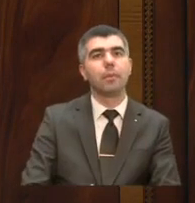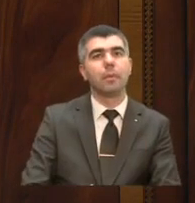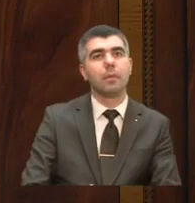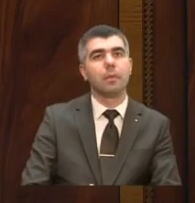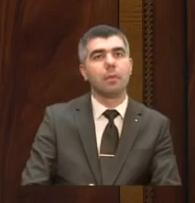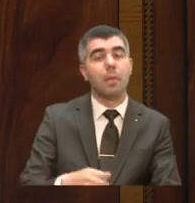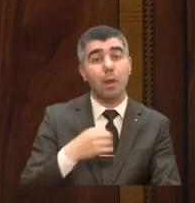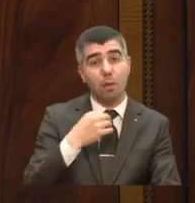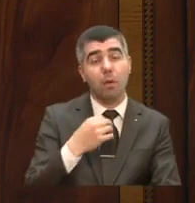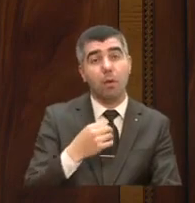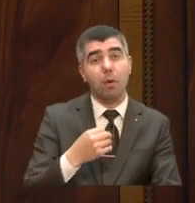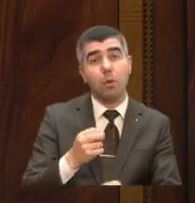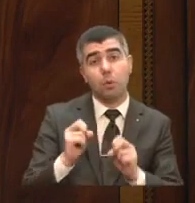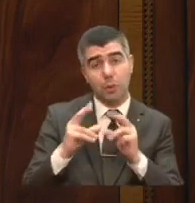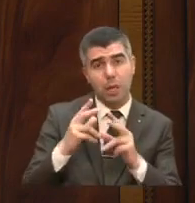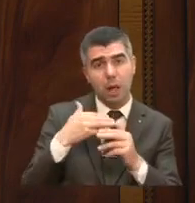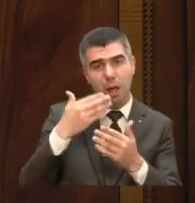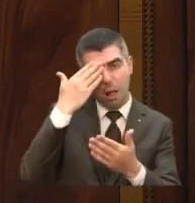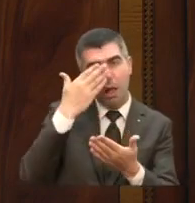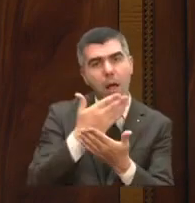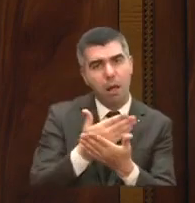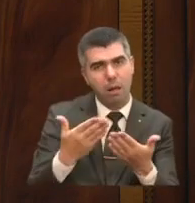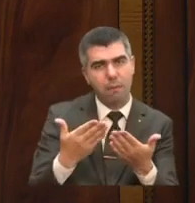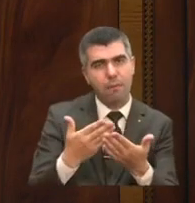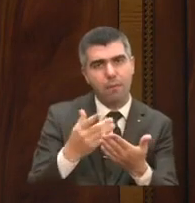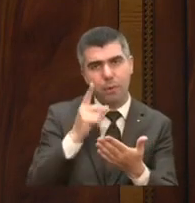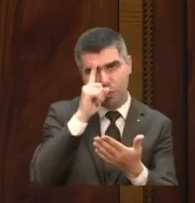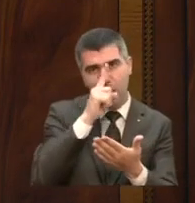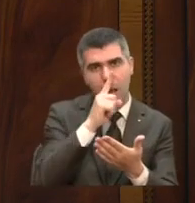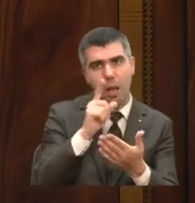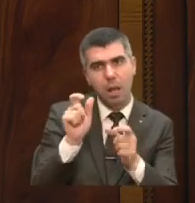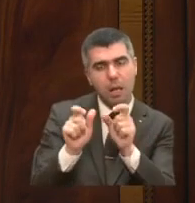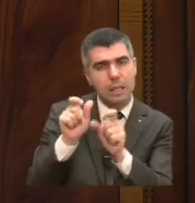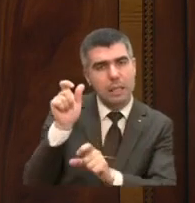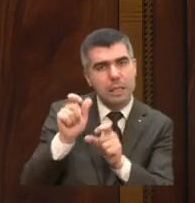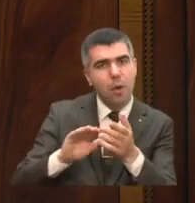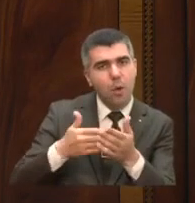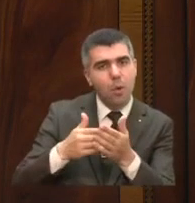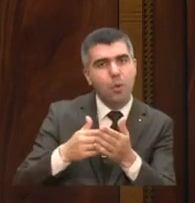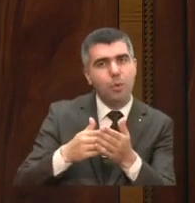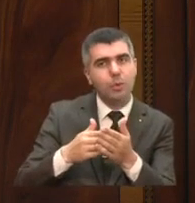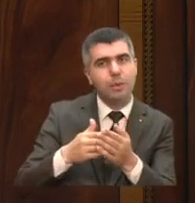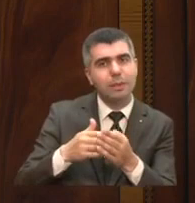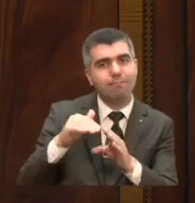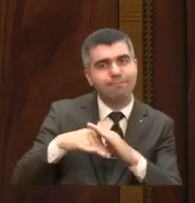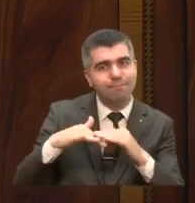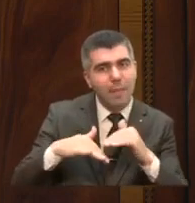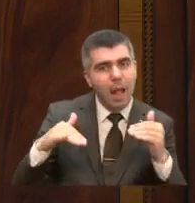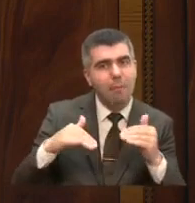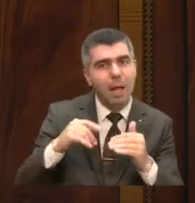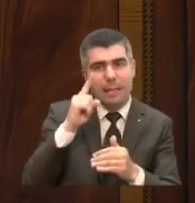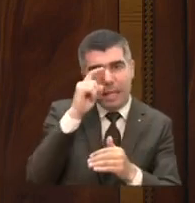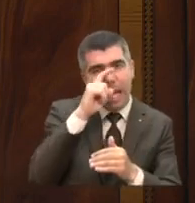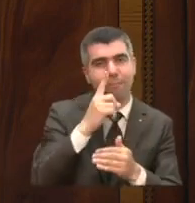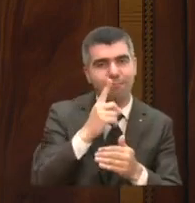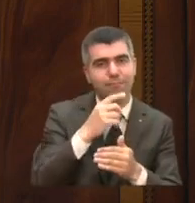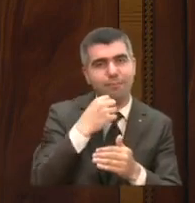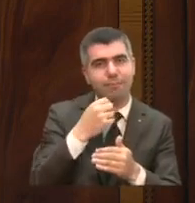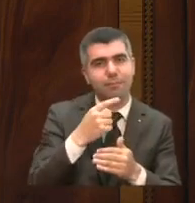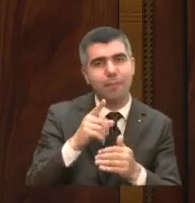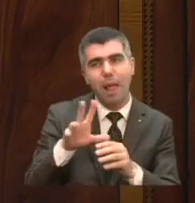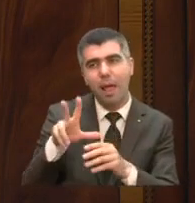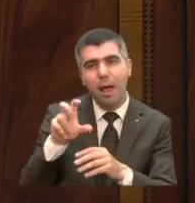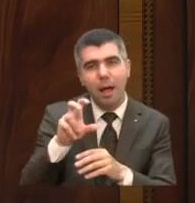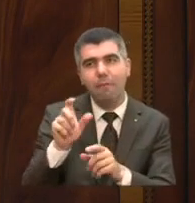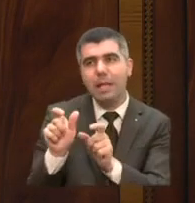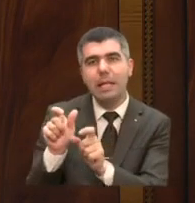في الميدان، وانا تنعرف بان السيدات والساده النواب هذا الامر يؤرقهم. لكن عندما نتحدث عن هذه الاستثمارات، انتم تعلمون